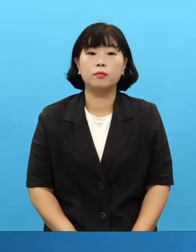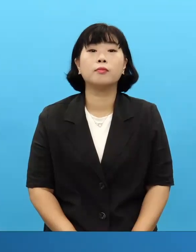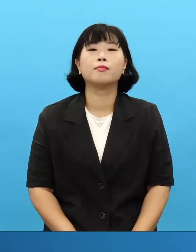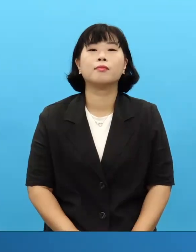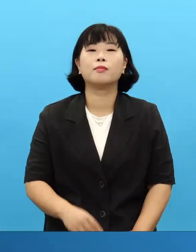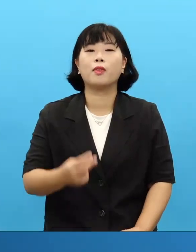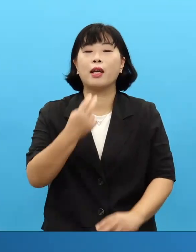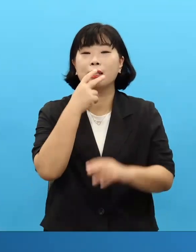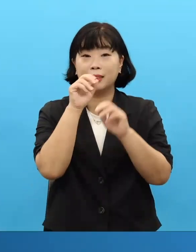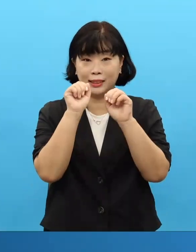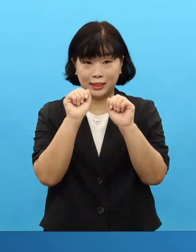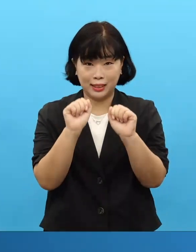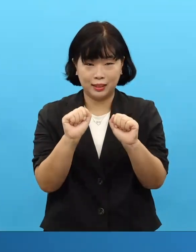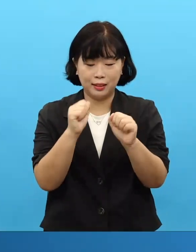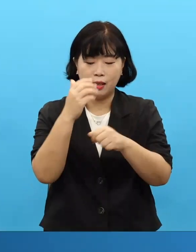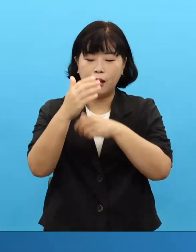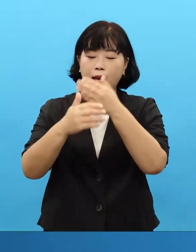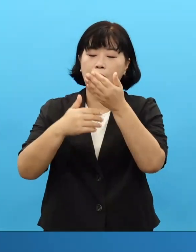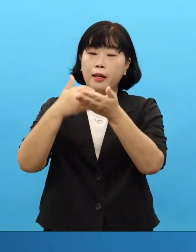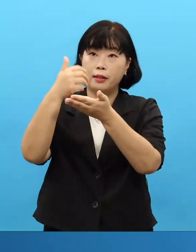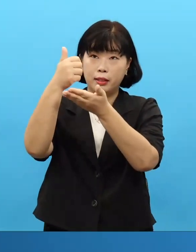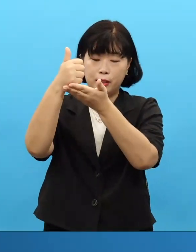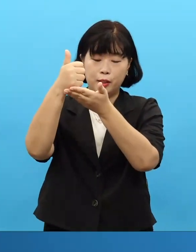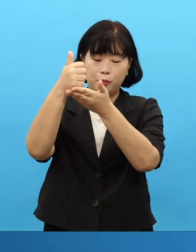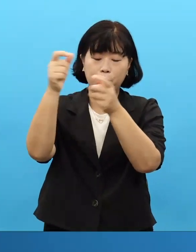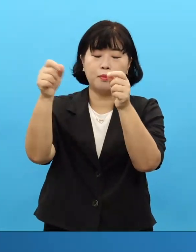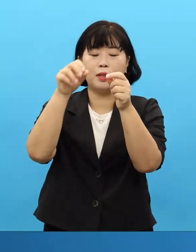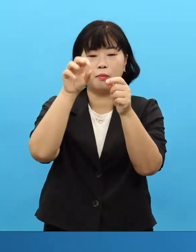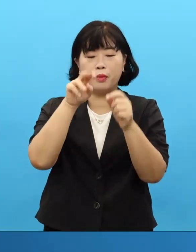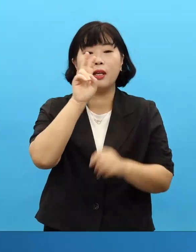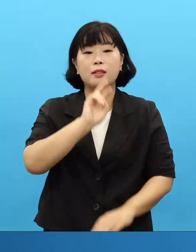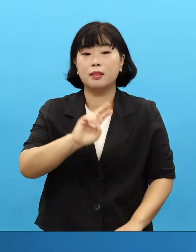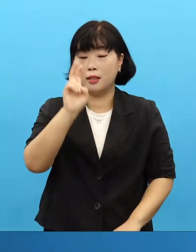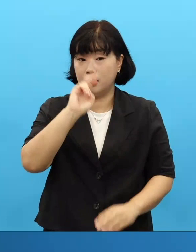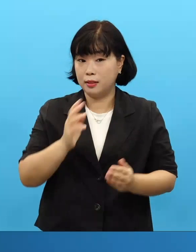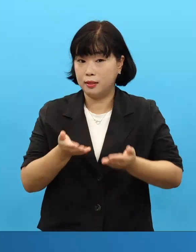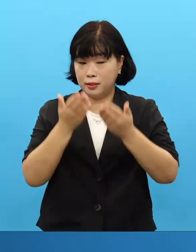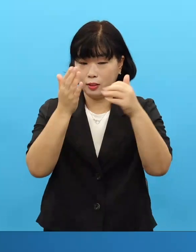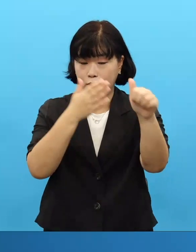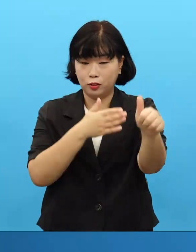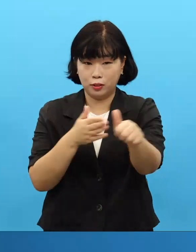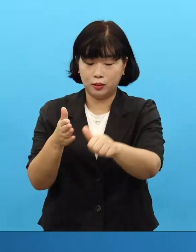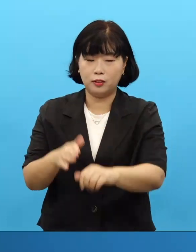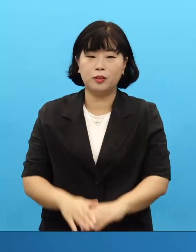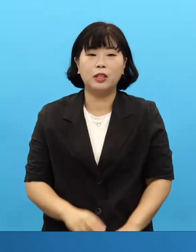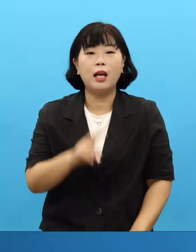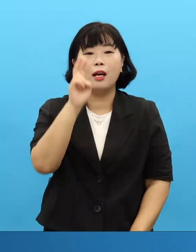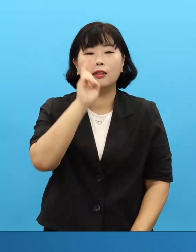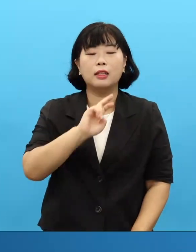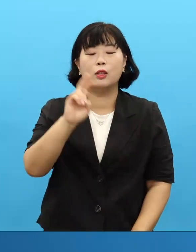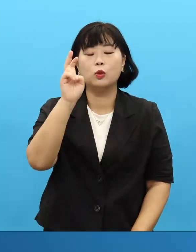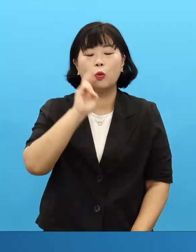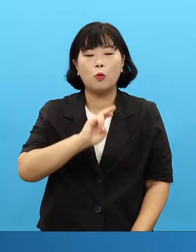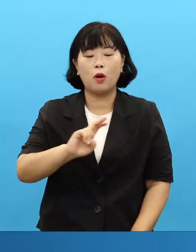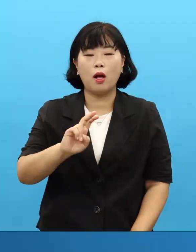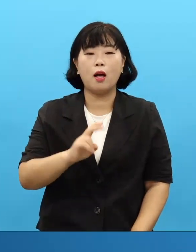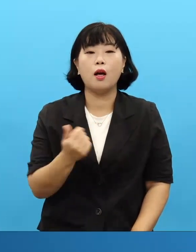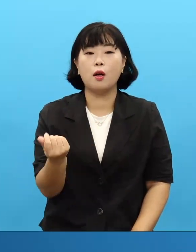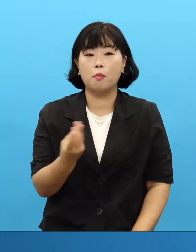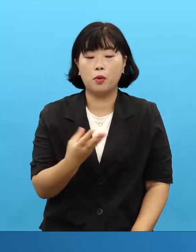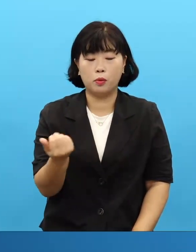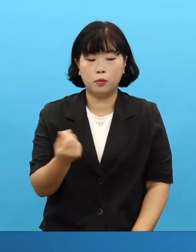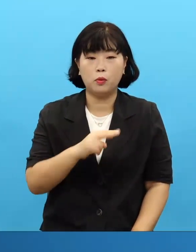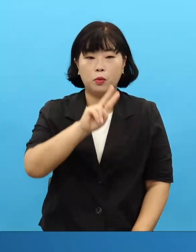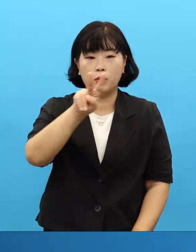살아계신 하나님 앞에 찬양 드리시겠습니다. 찬송가 210장 찬송 드립니다.